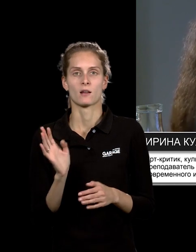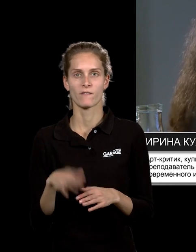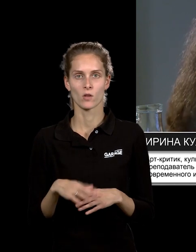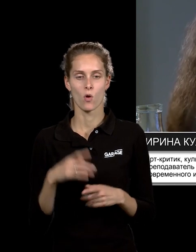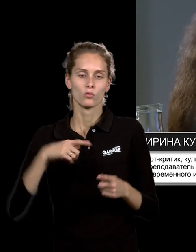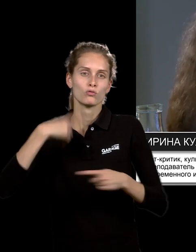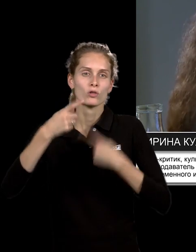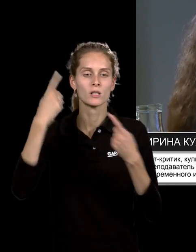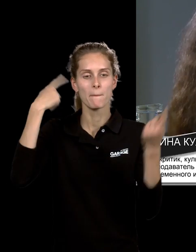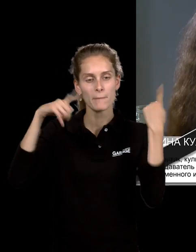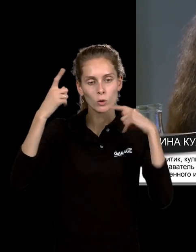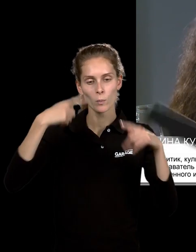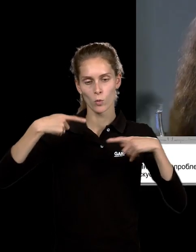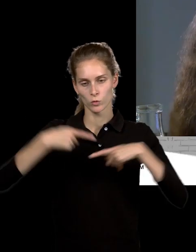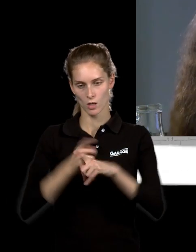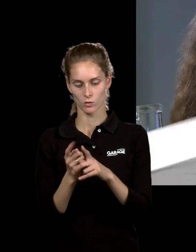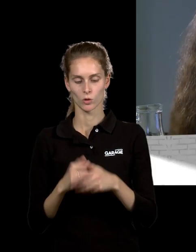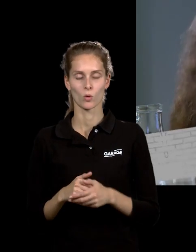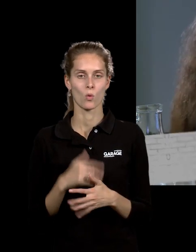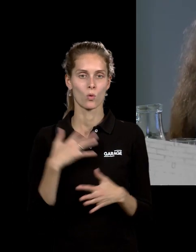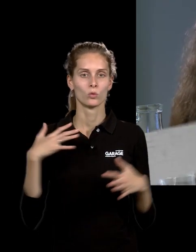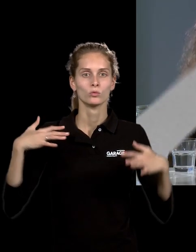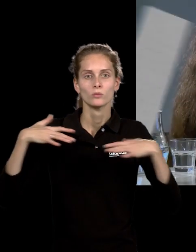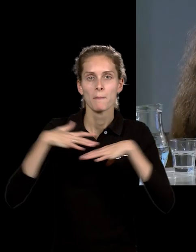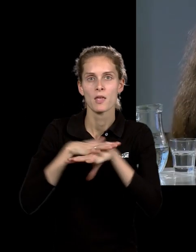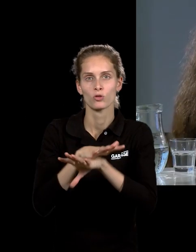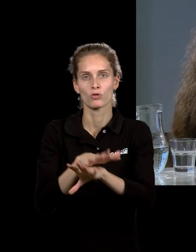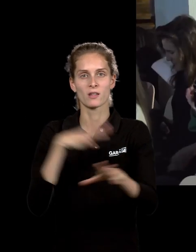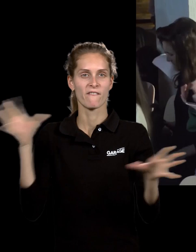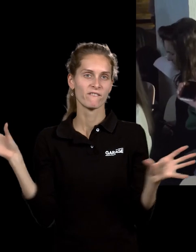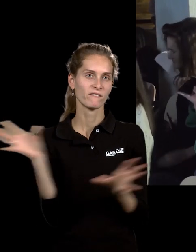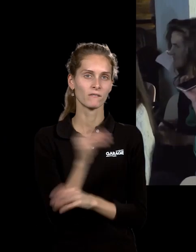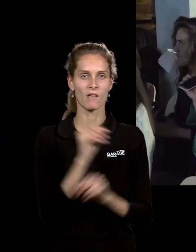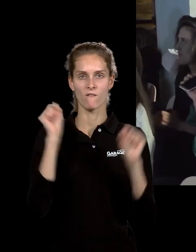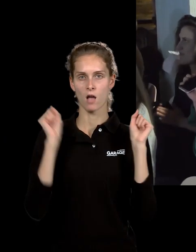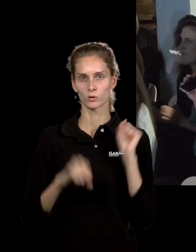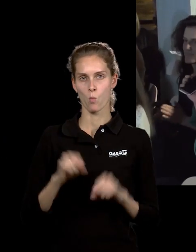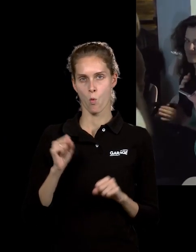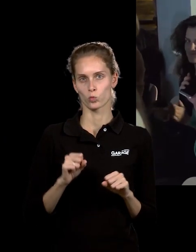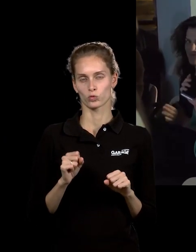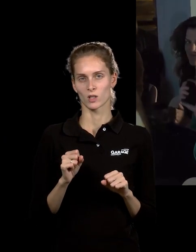потоков, такого их микширования в одном полотне. Ну, спасибо.